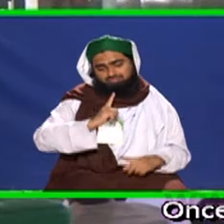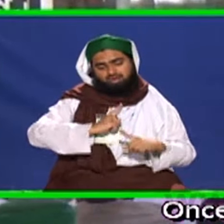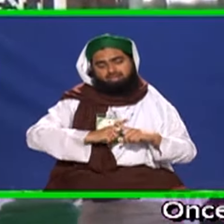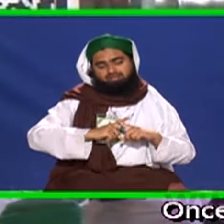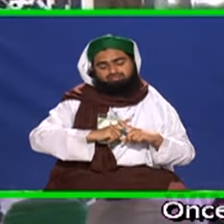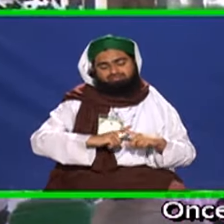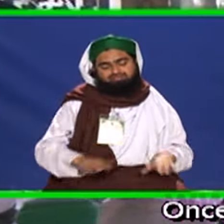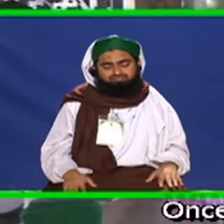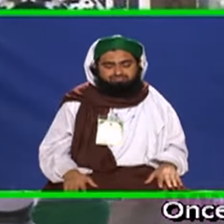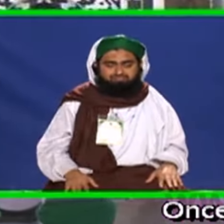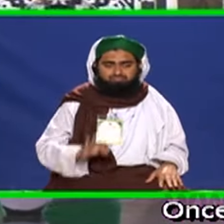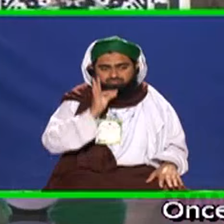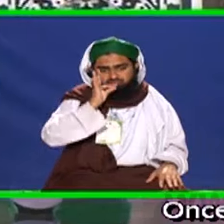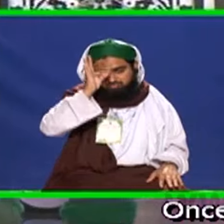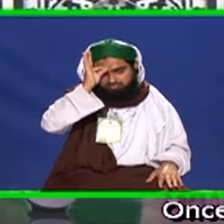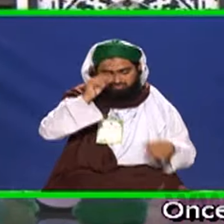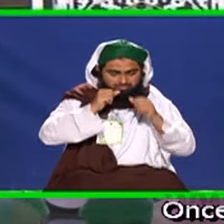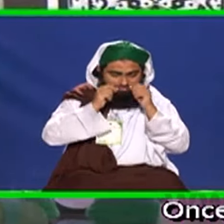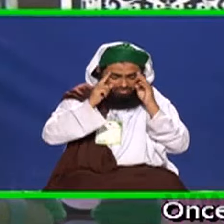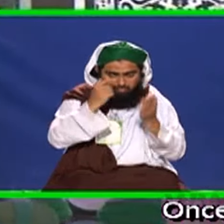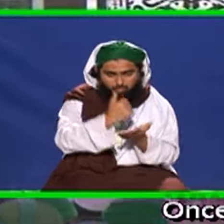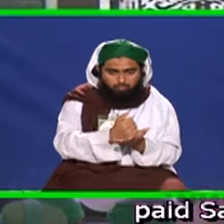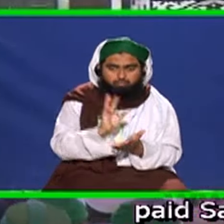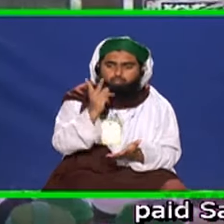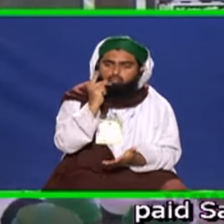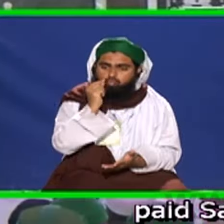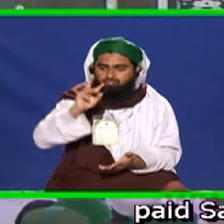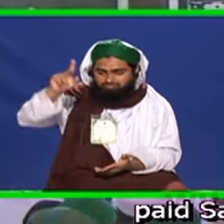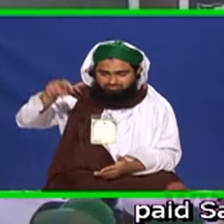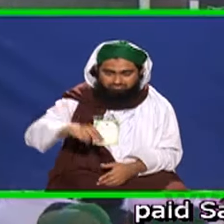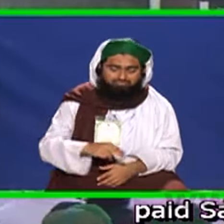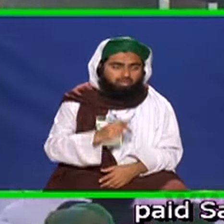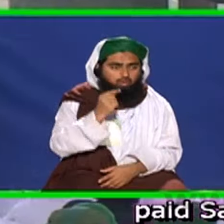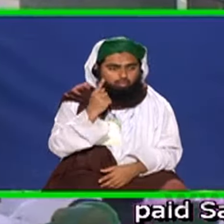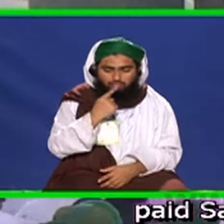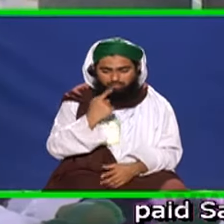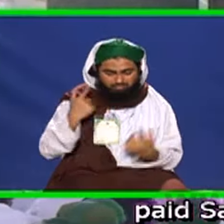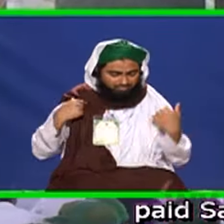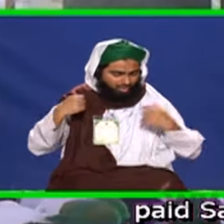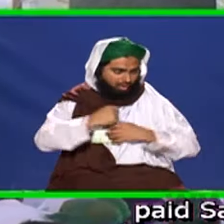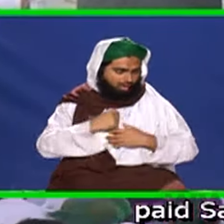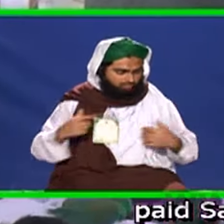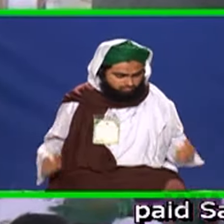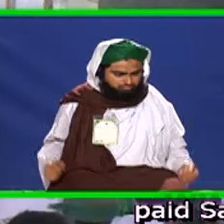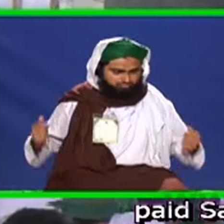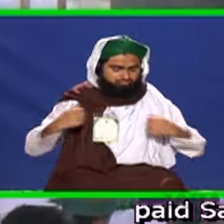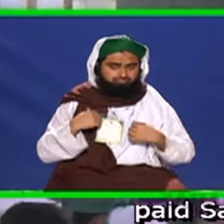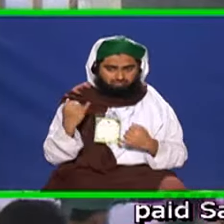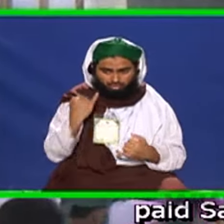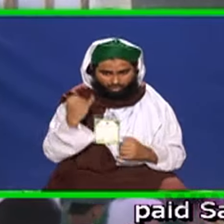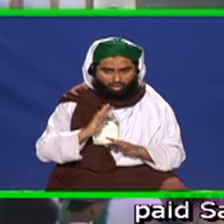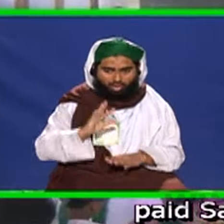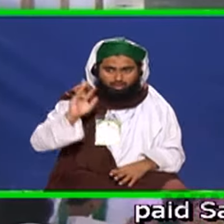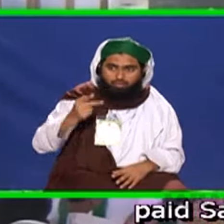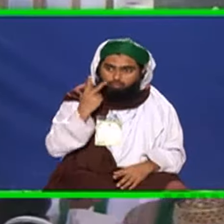سرخ جوڑا پہن کر سرکار کی خدمت میں حاضر ہوا, اس نے سلام کیا, سرکار نے اس کے سلام کا جواب نہیں کیا, ناراضگی کا